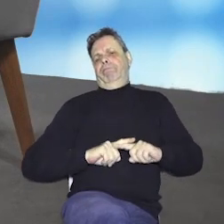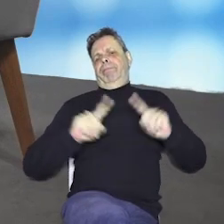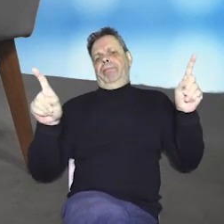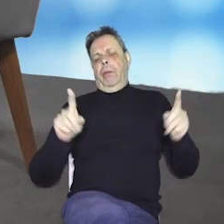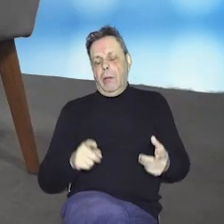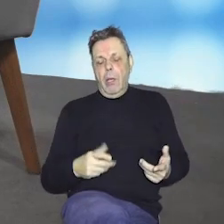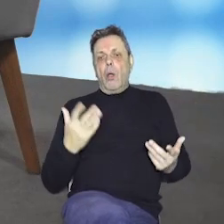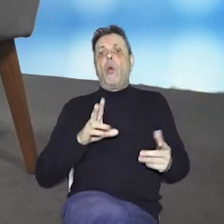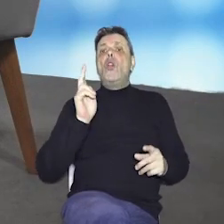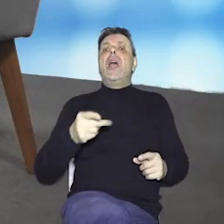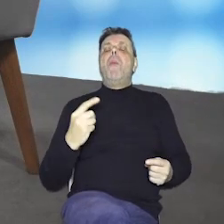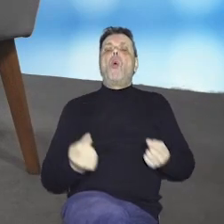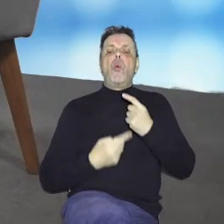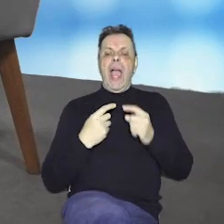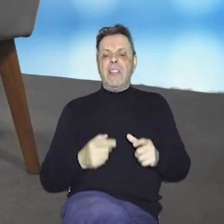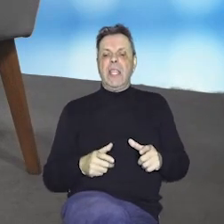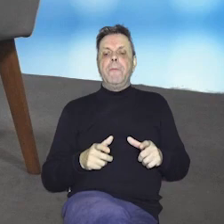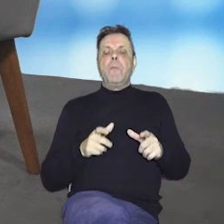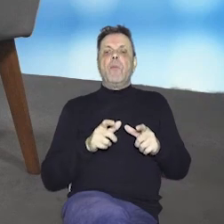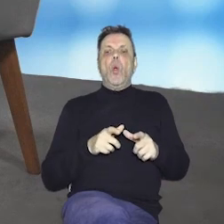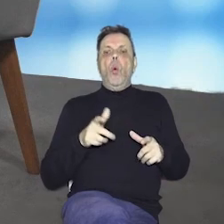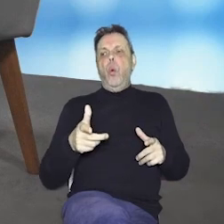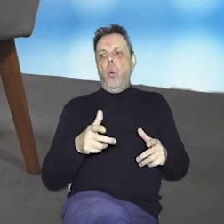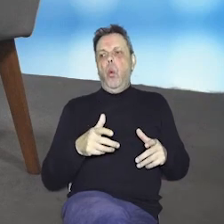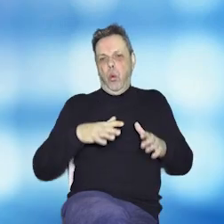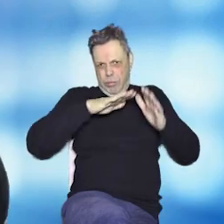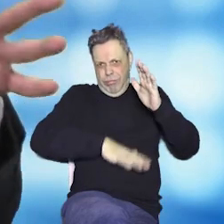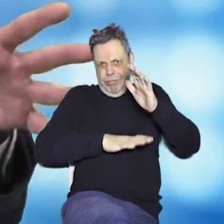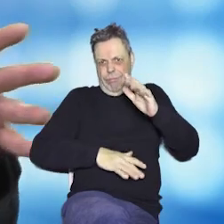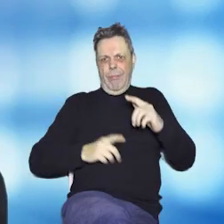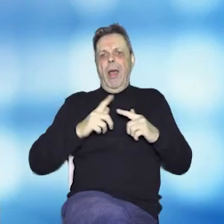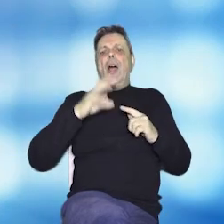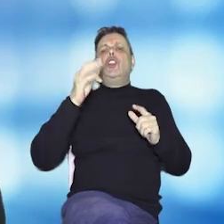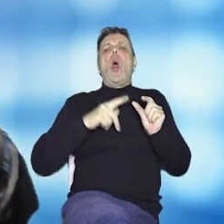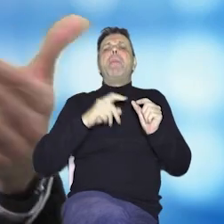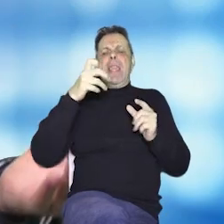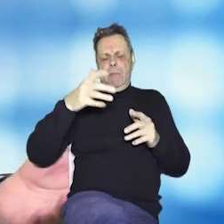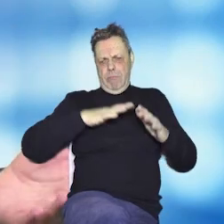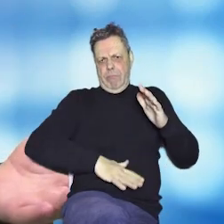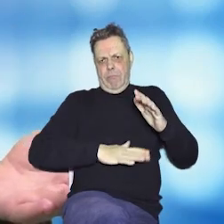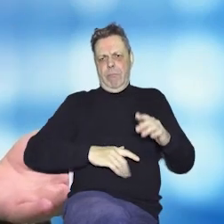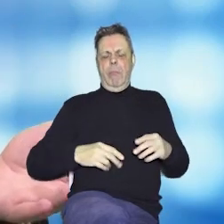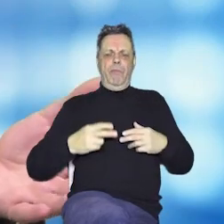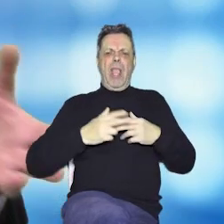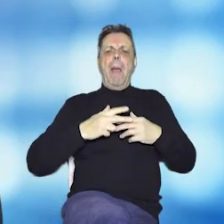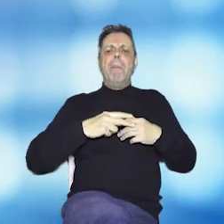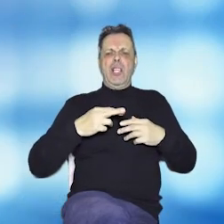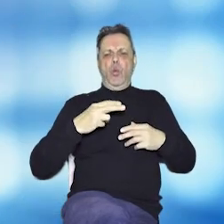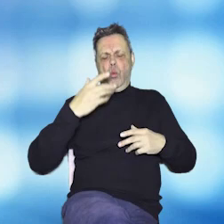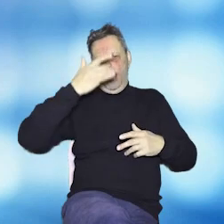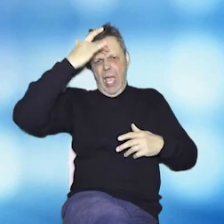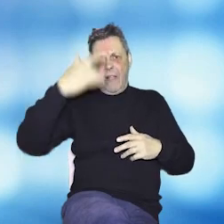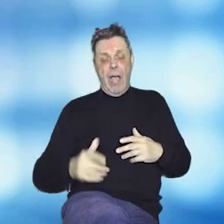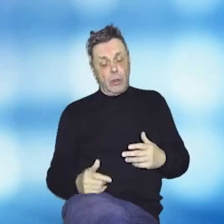drugi paraziti koji se mogu javiti u tim tropskim krajevima, što ne znači da jednog dana ne budemo pričali i o njima